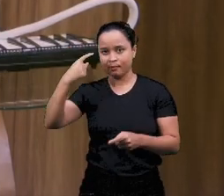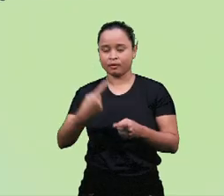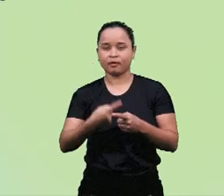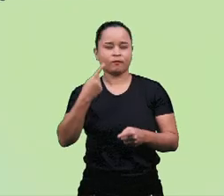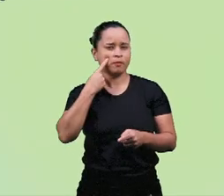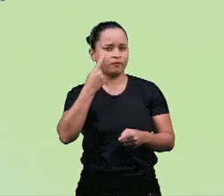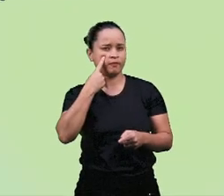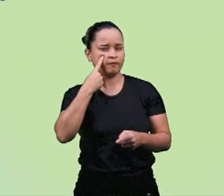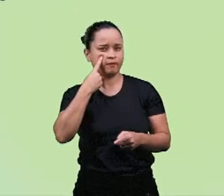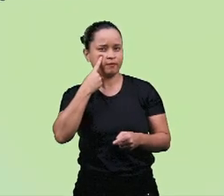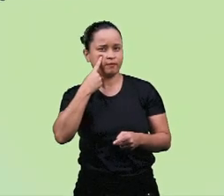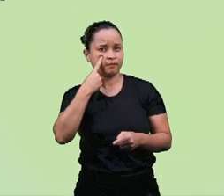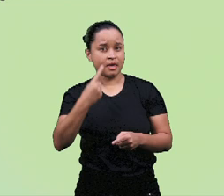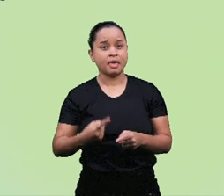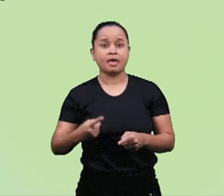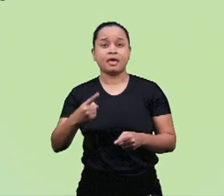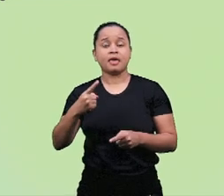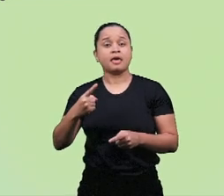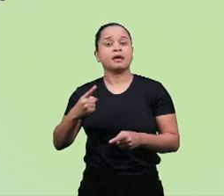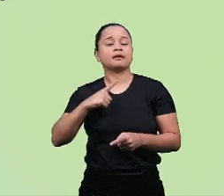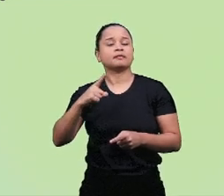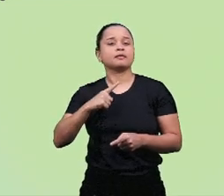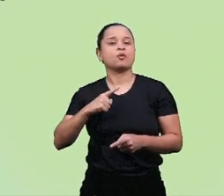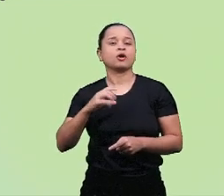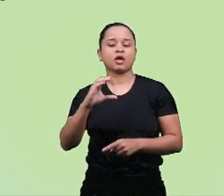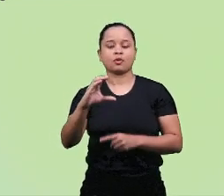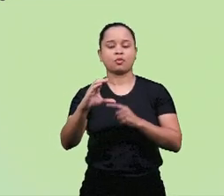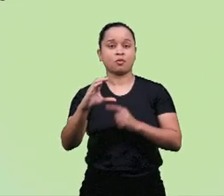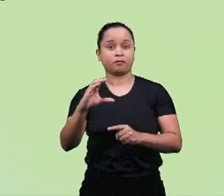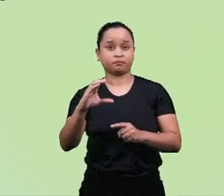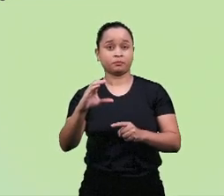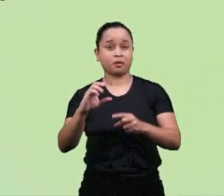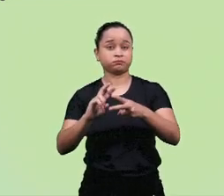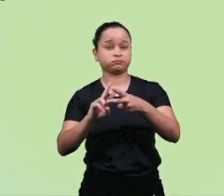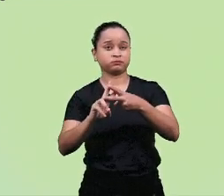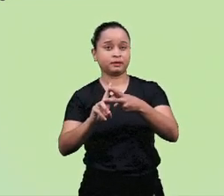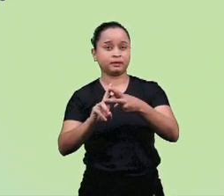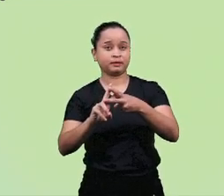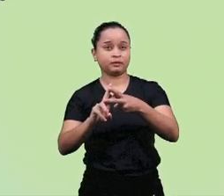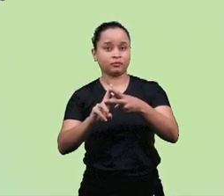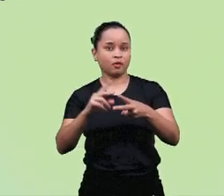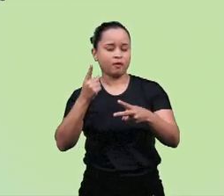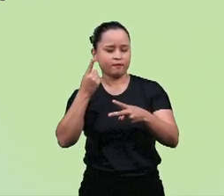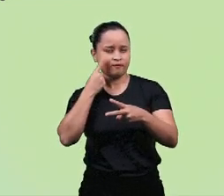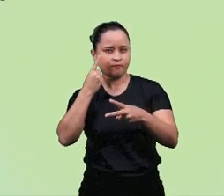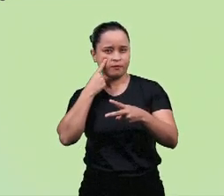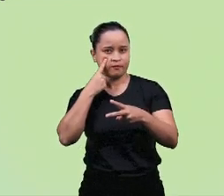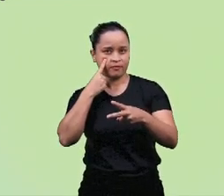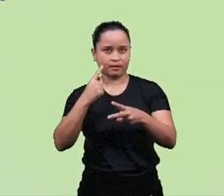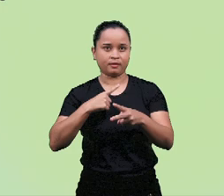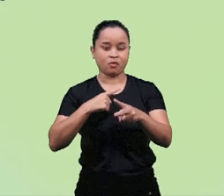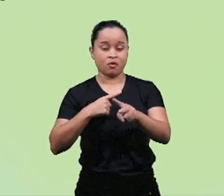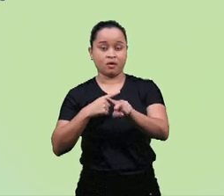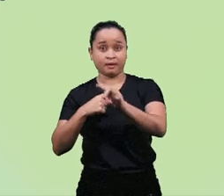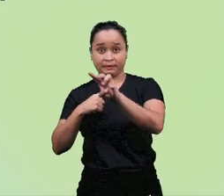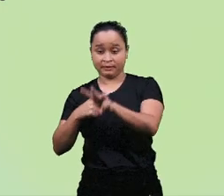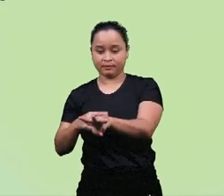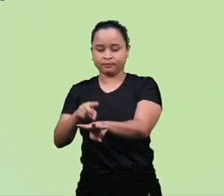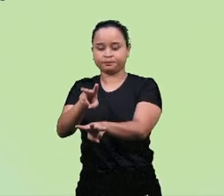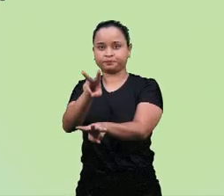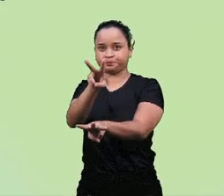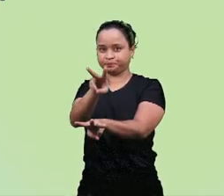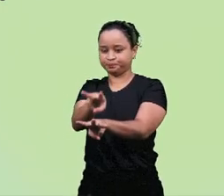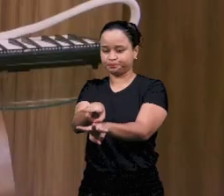dièse, la note Do dièse, elle se trouve entre les notes Do et Ré, des